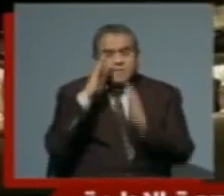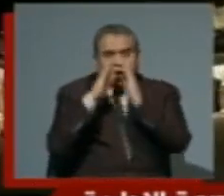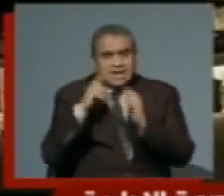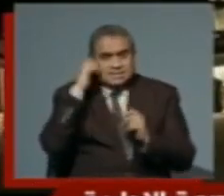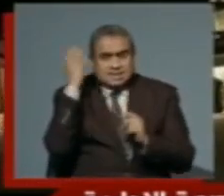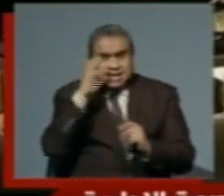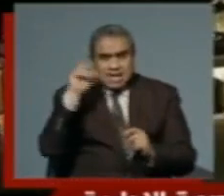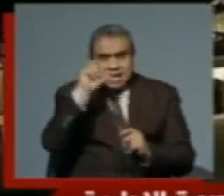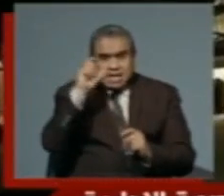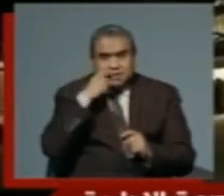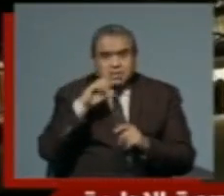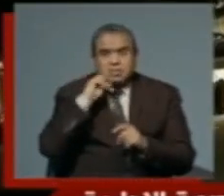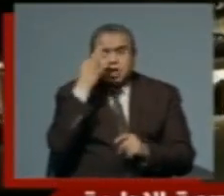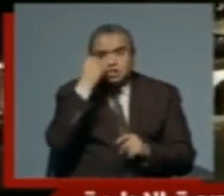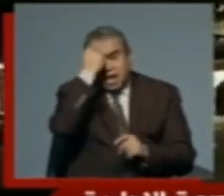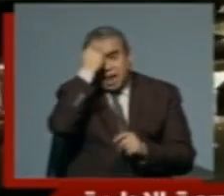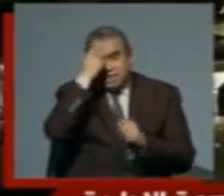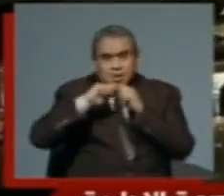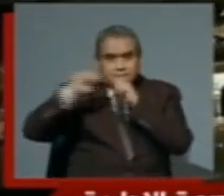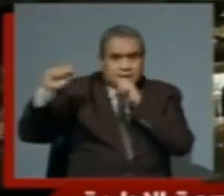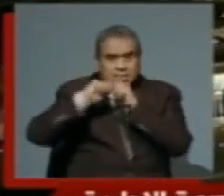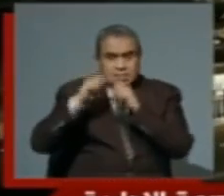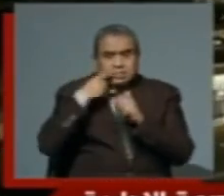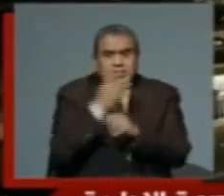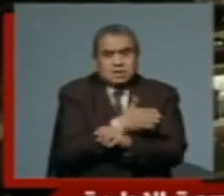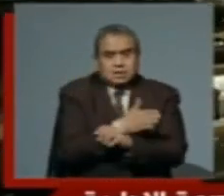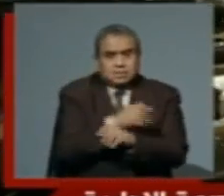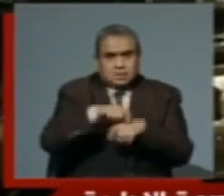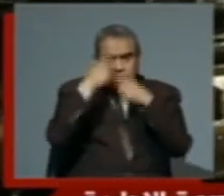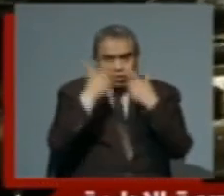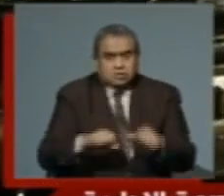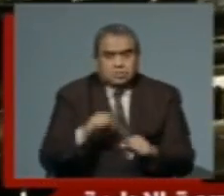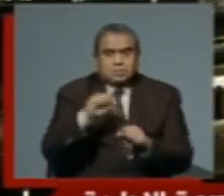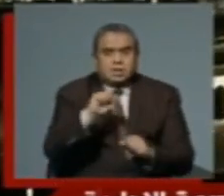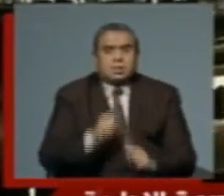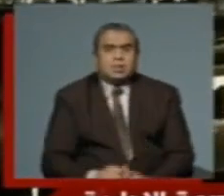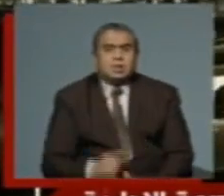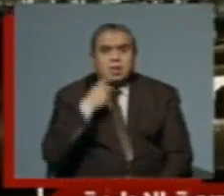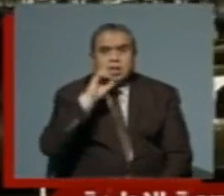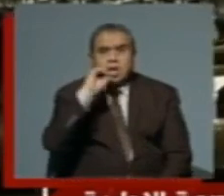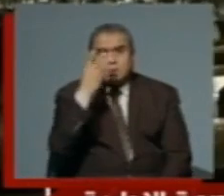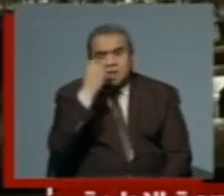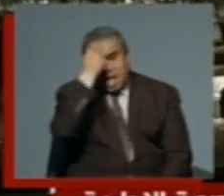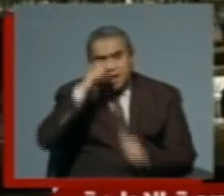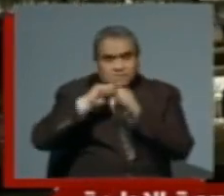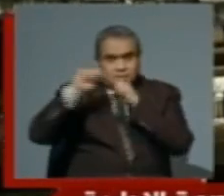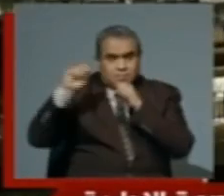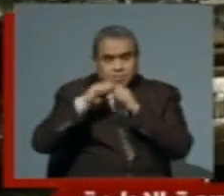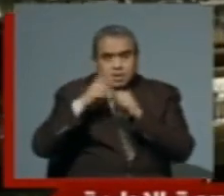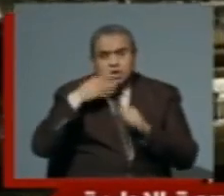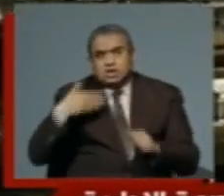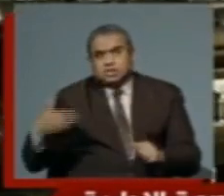الف متر من جنب الغربي عندنا المنطقه 14,000 متر الشرقيه